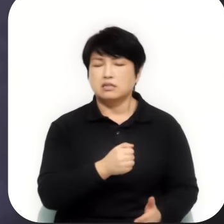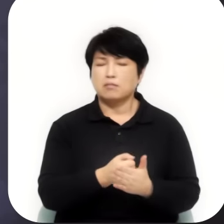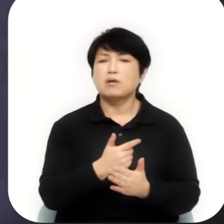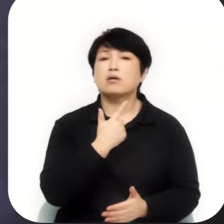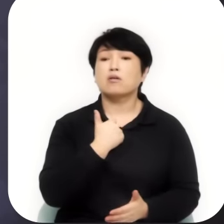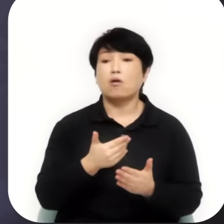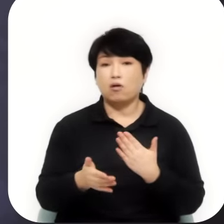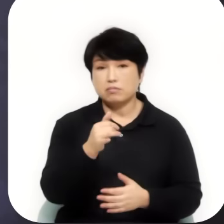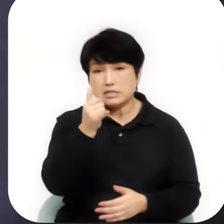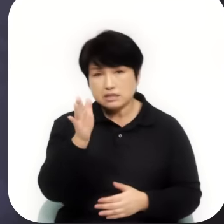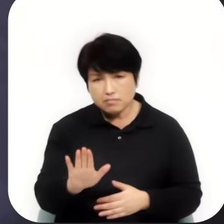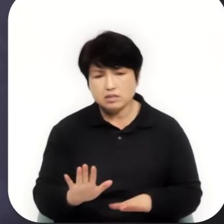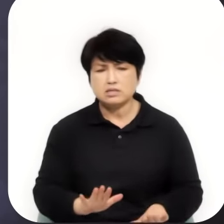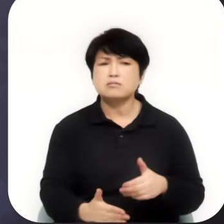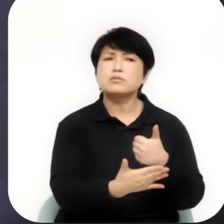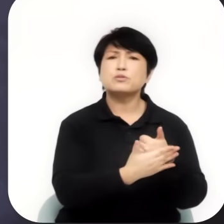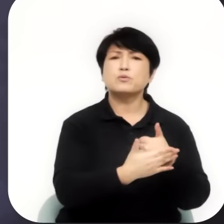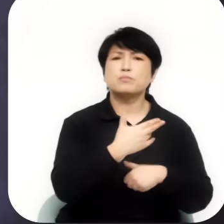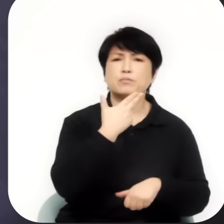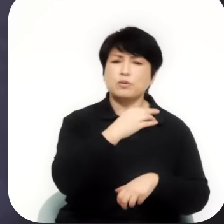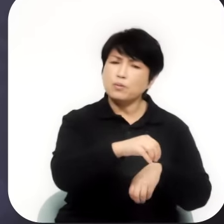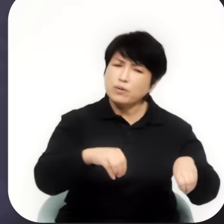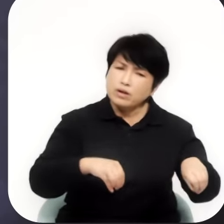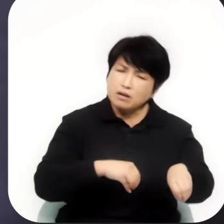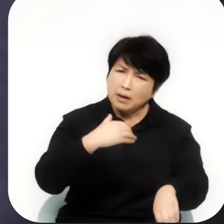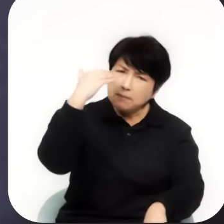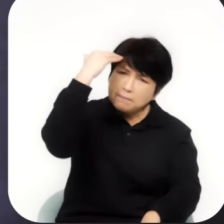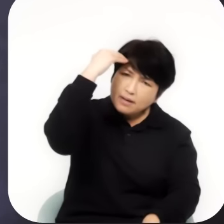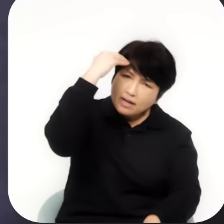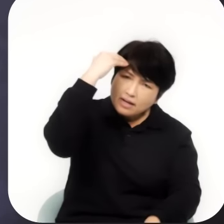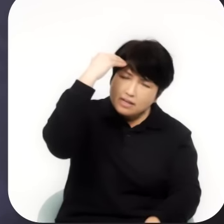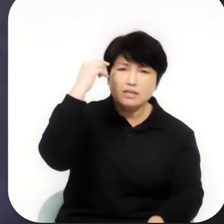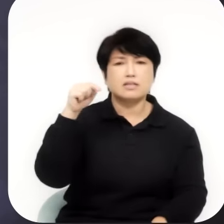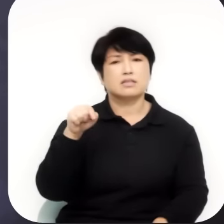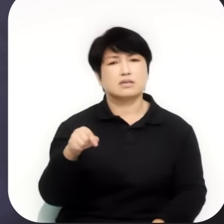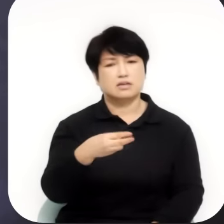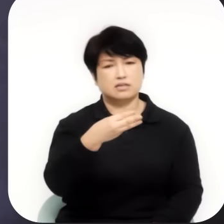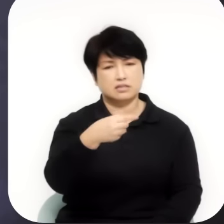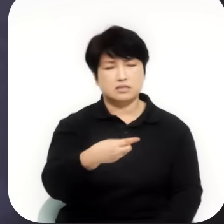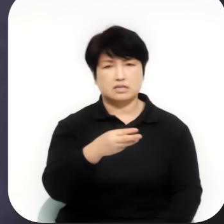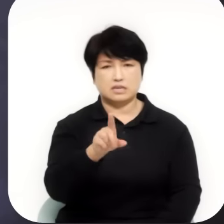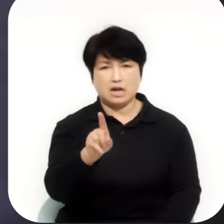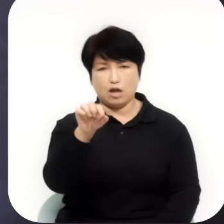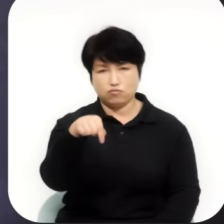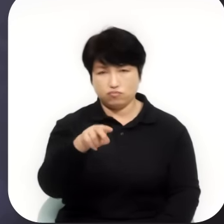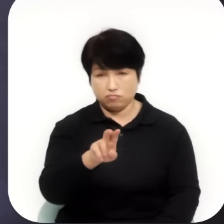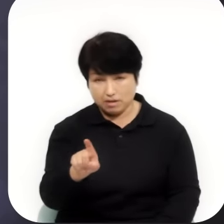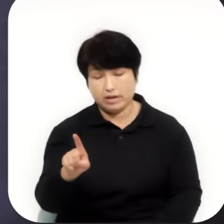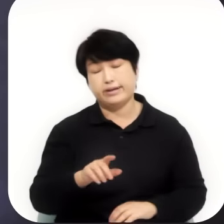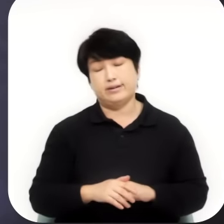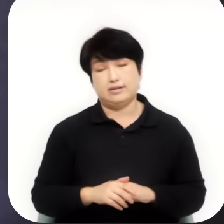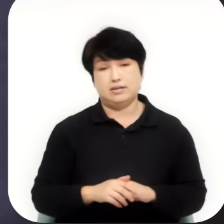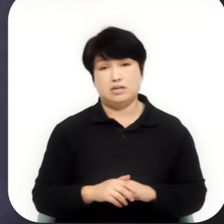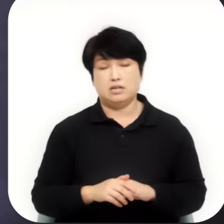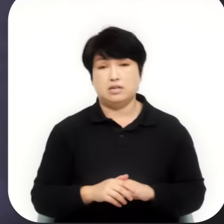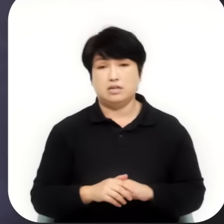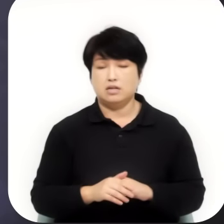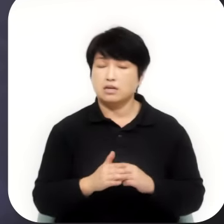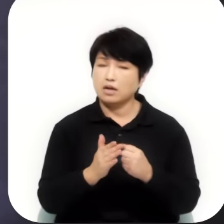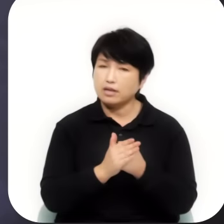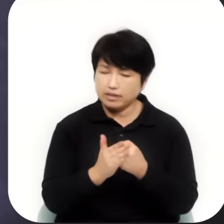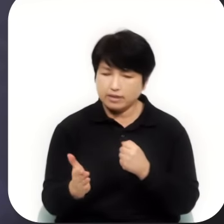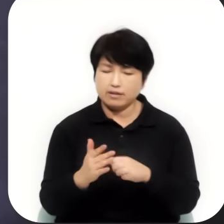경험이 현재에 도움이 안 되고, 현재의 삶에 장애가 되는 거예요. 이걸 트라우마라 그래. 그래서,